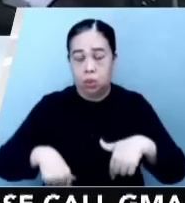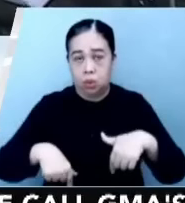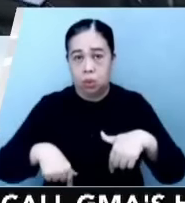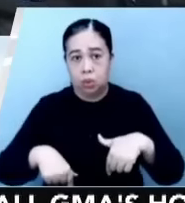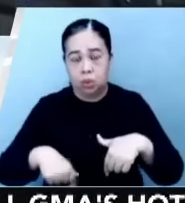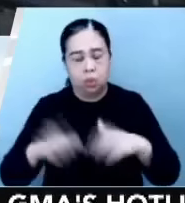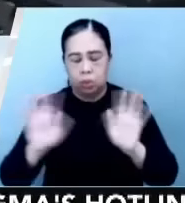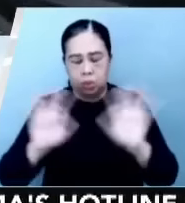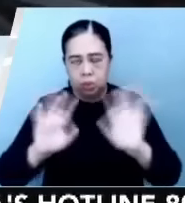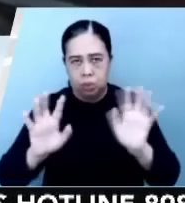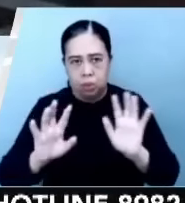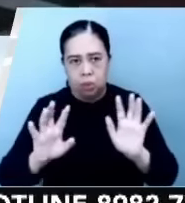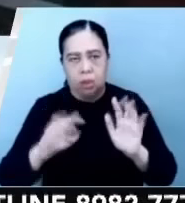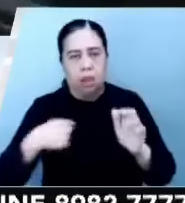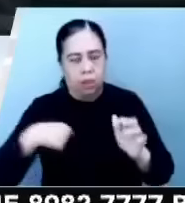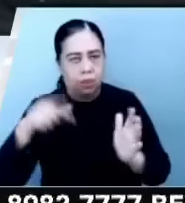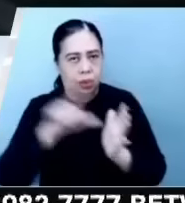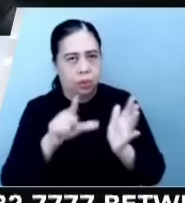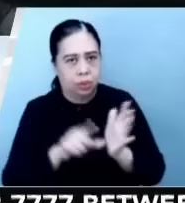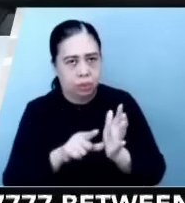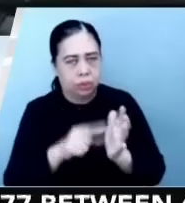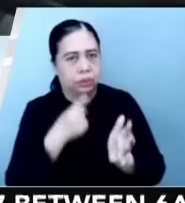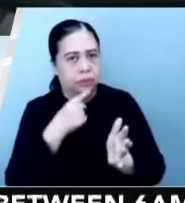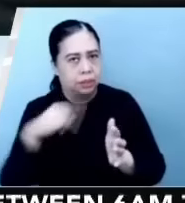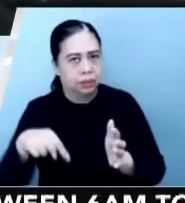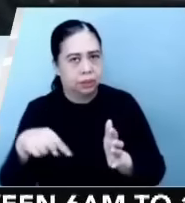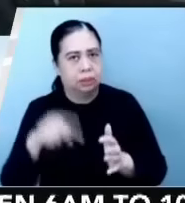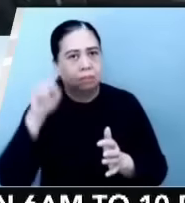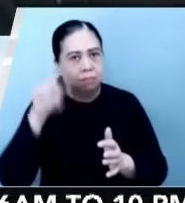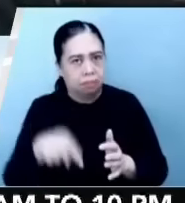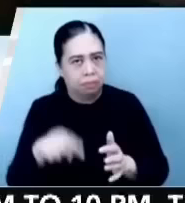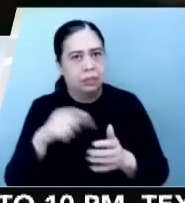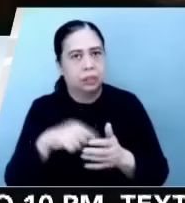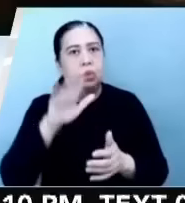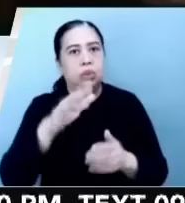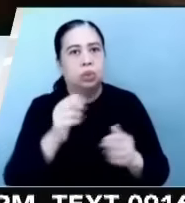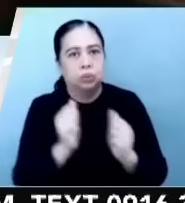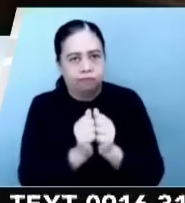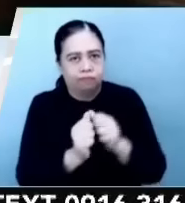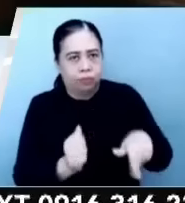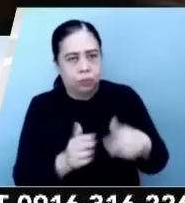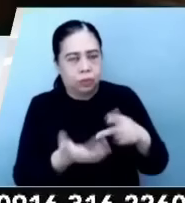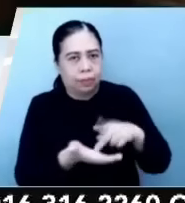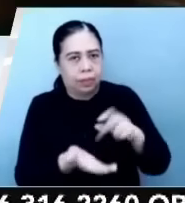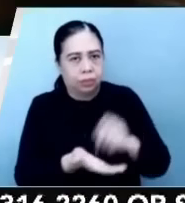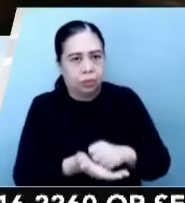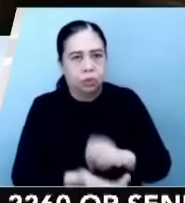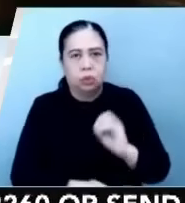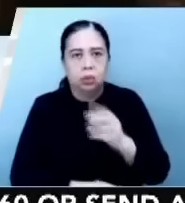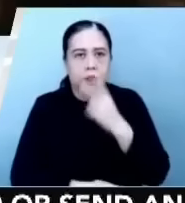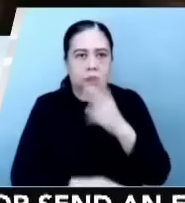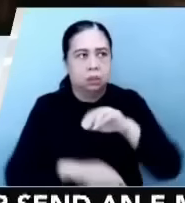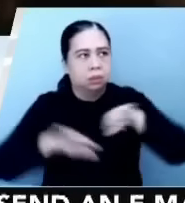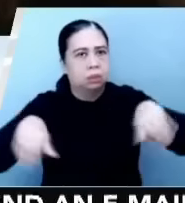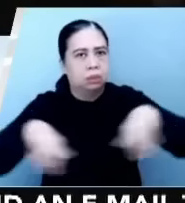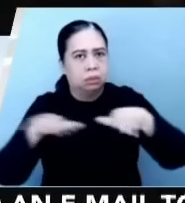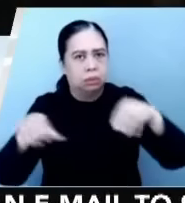No. Our law says it must be in your possession. Wala ho akong nakitang swimming pool doon sa